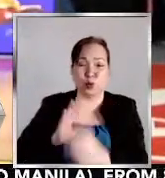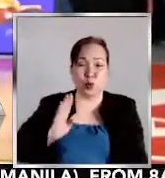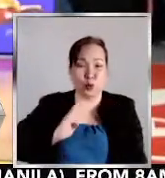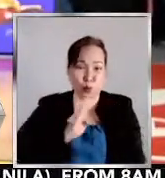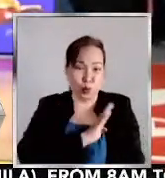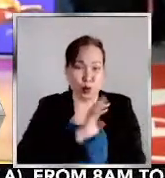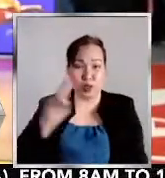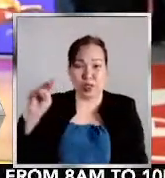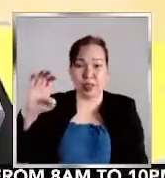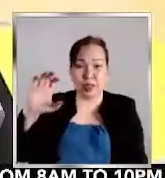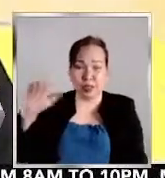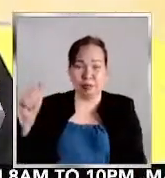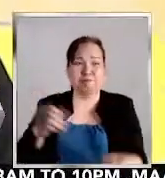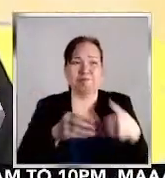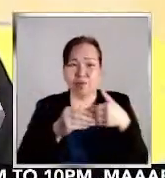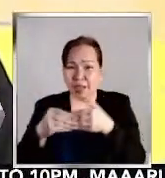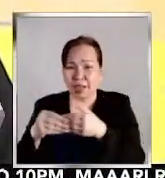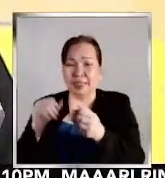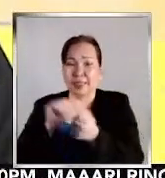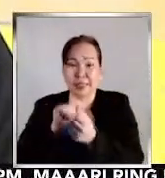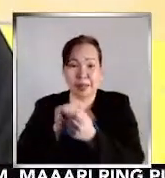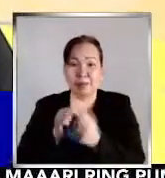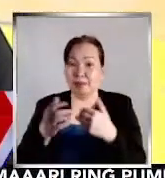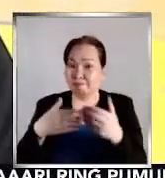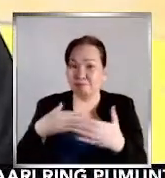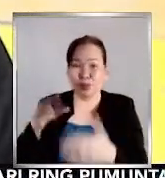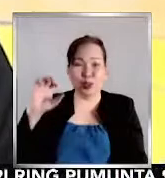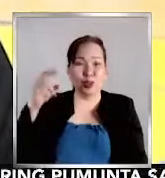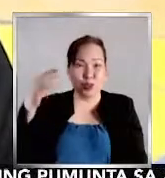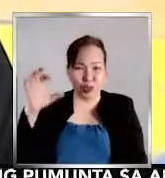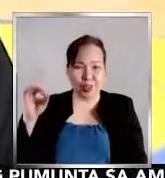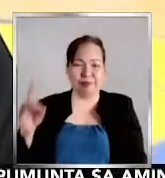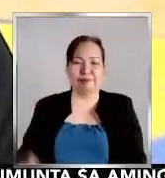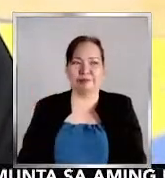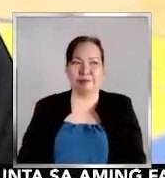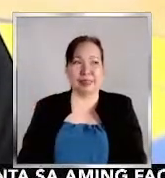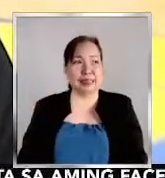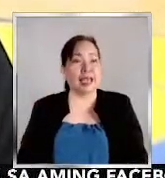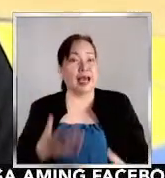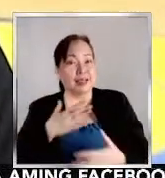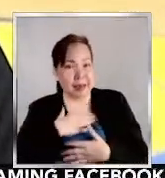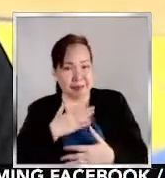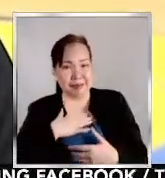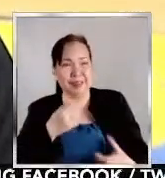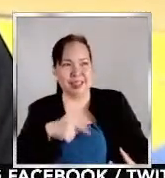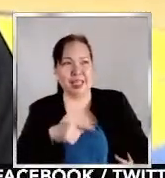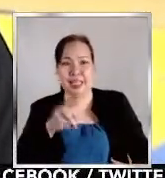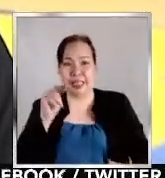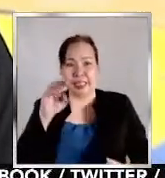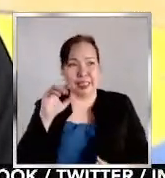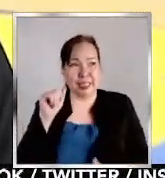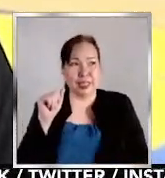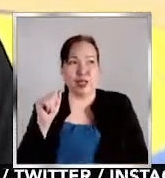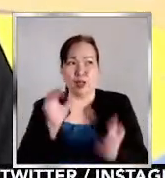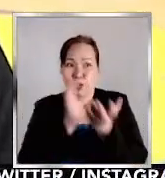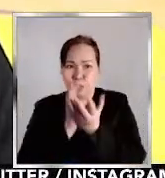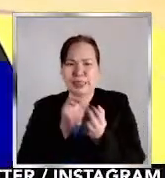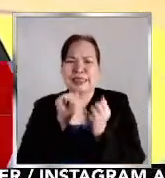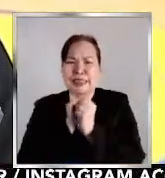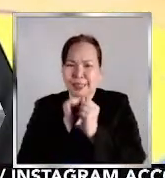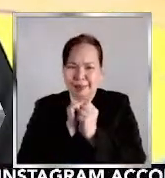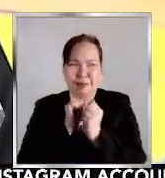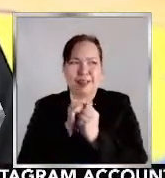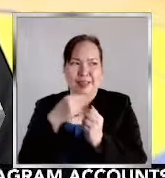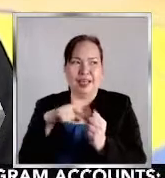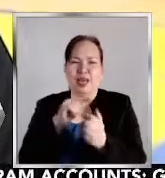us and even Chet. We're very happy that the NCAA community is there for us at lahat ng buong Kapuso Network and